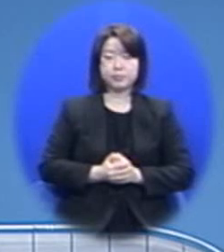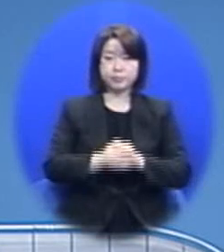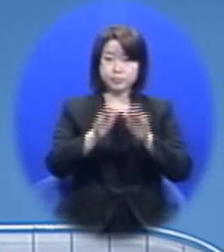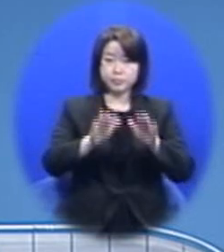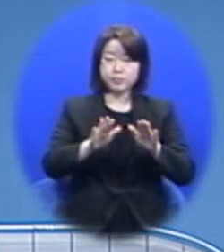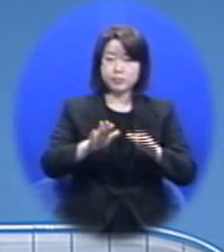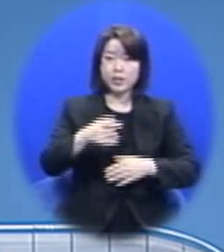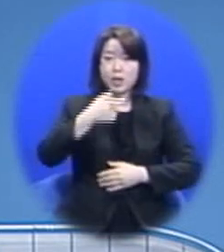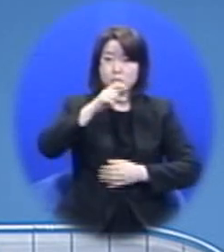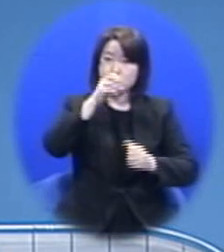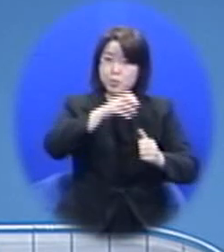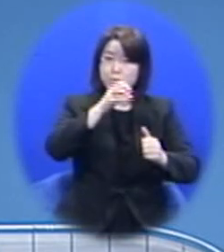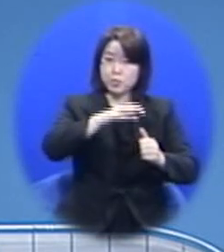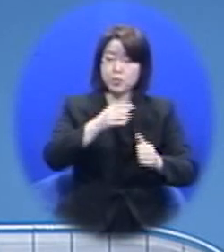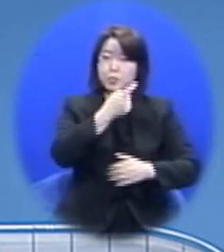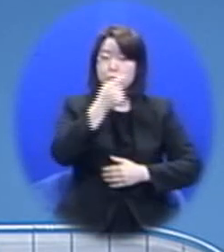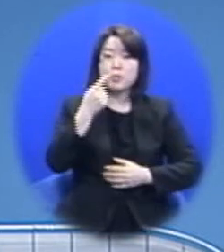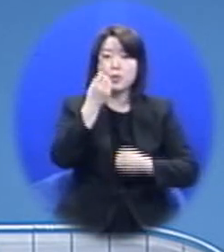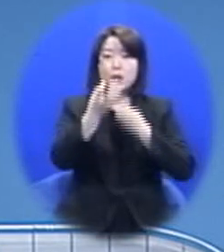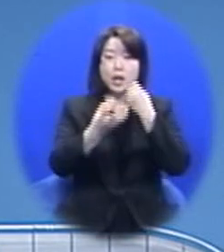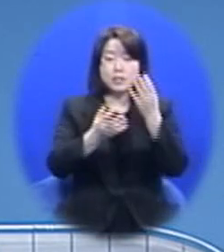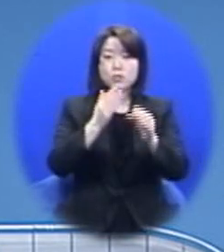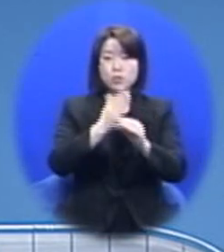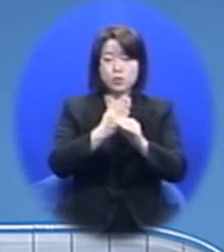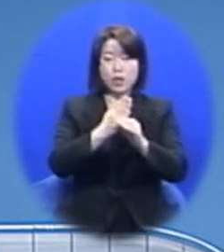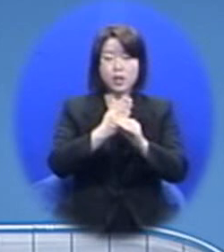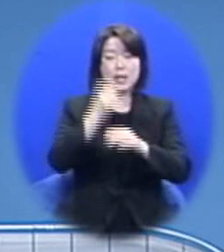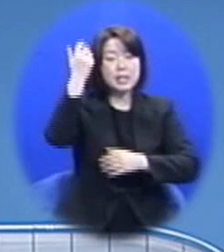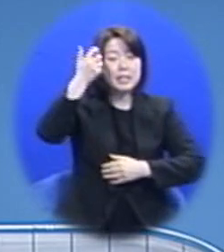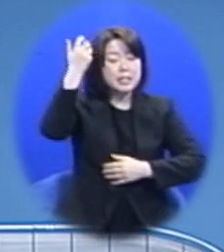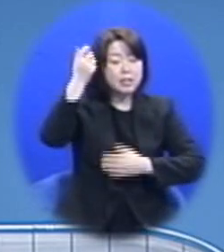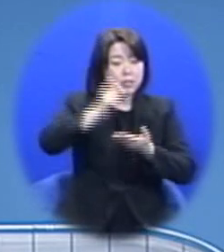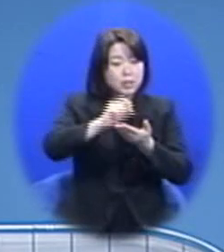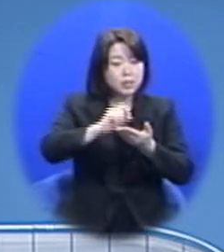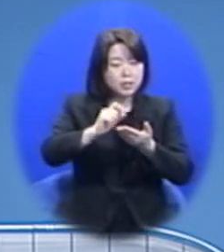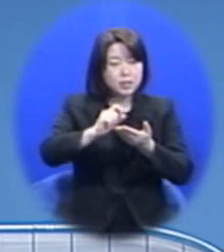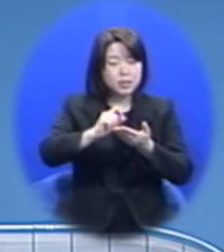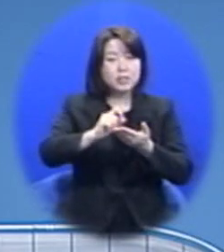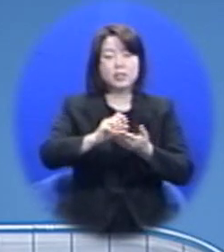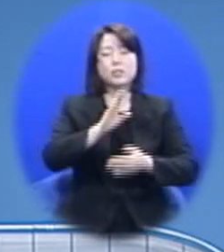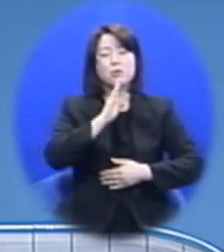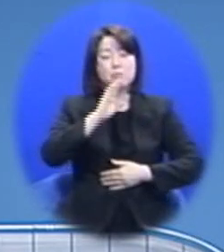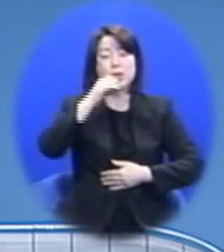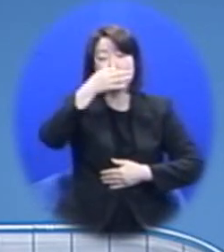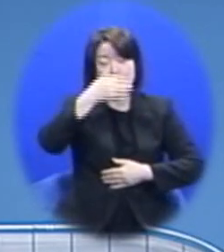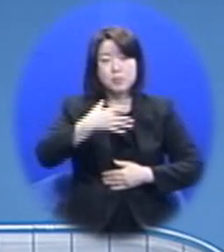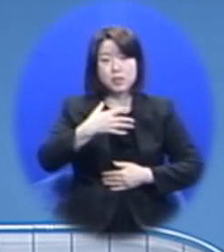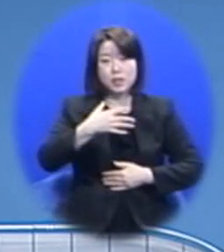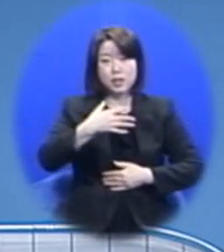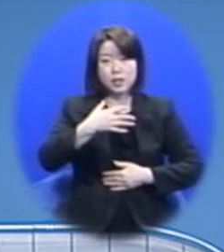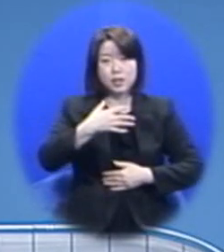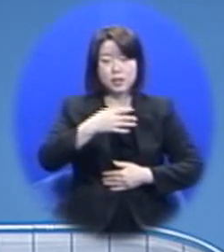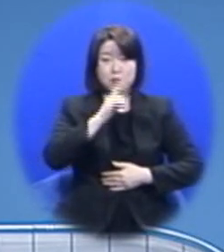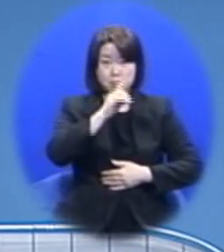오늘도 세례 간증 중에 영성을 쓰는 거 진짜 힘들더라 그러셨는데 영성이